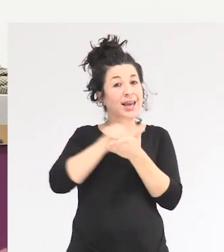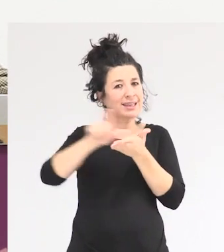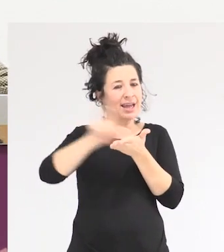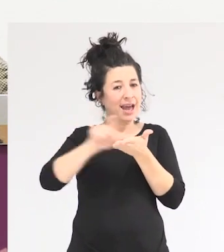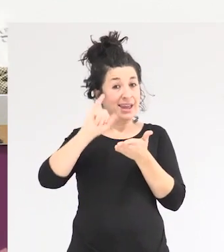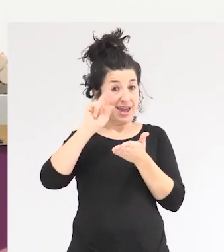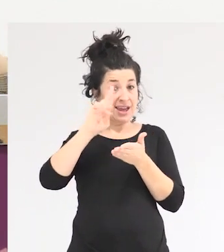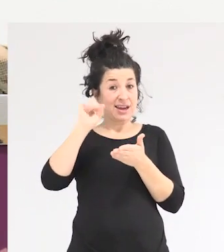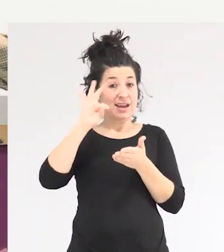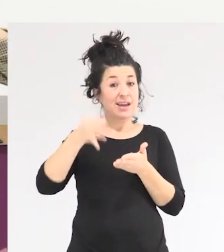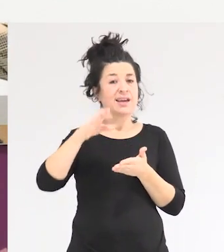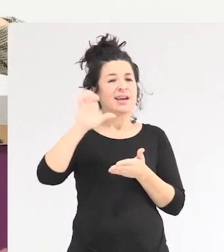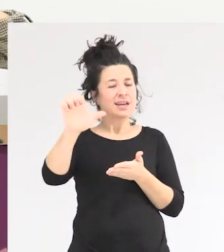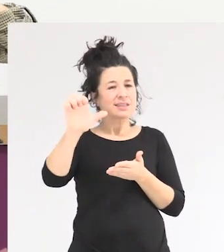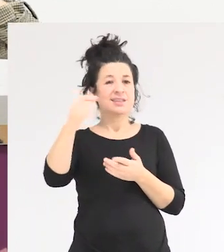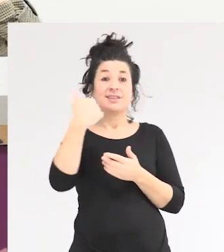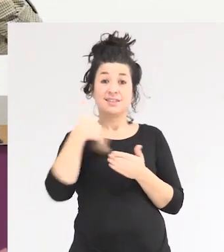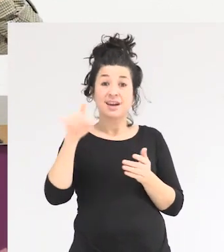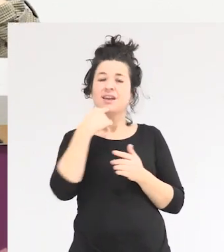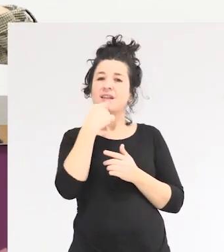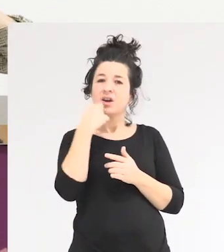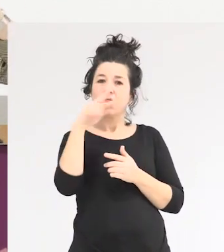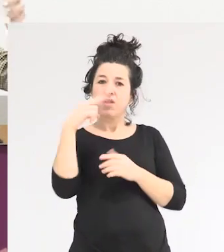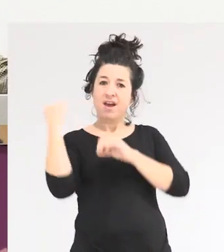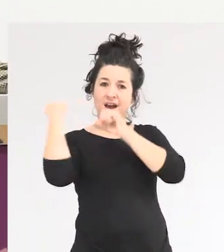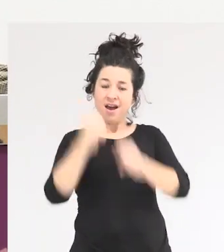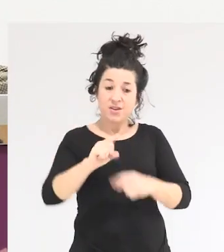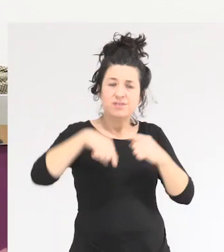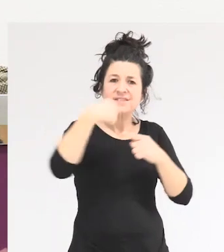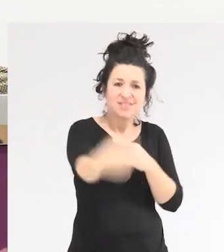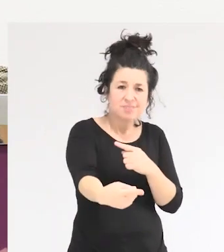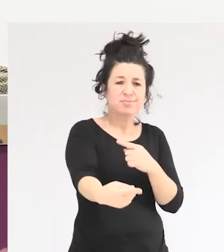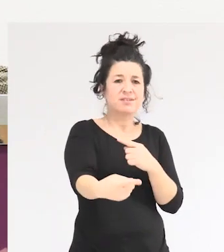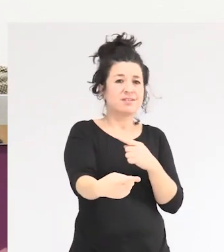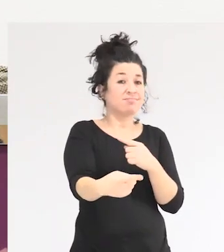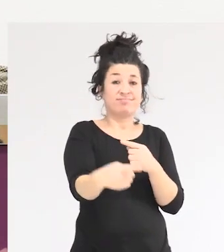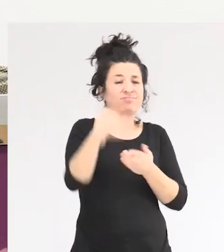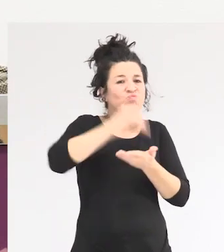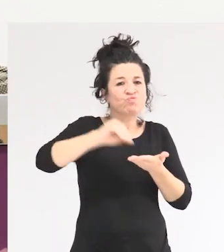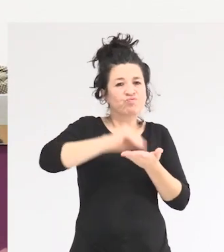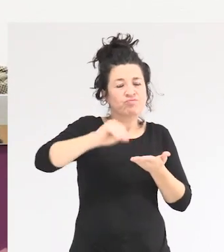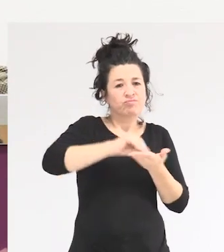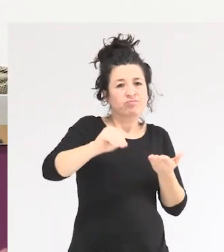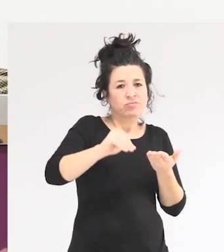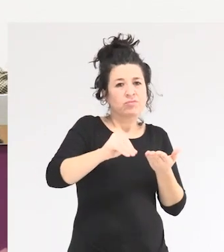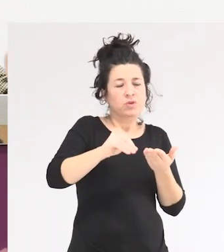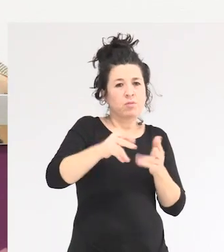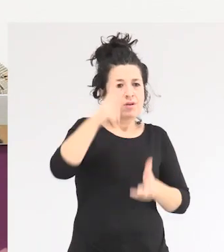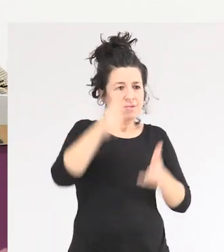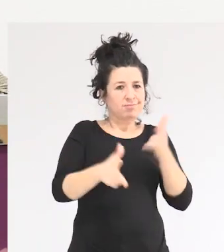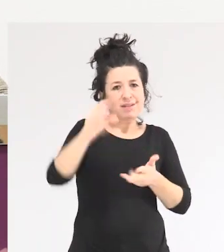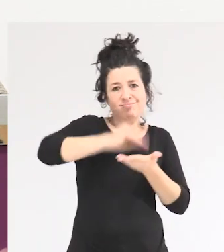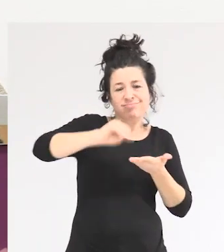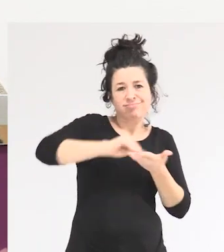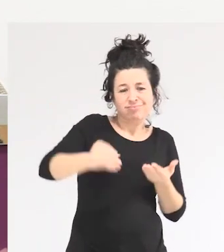ba, iragarri zuen, ja, gero ere, 12 urte eta gero ere, ondikan indarrean izango genituen idazleak, Euskal literaturan indarra handiakin egongo zirenak,